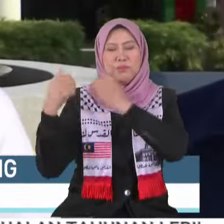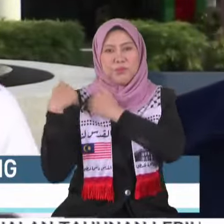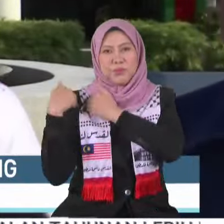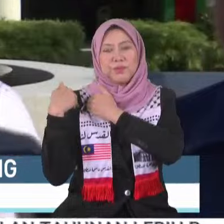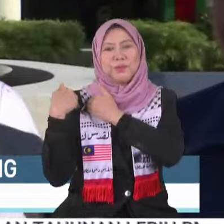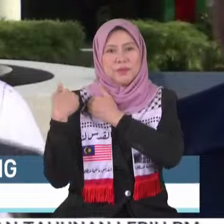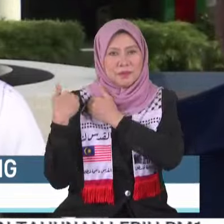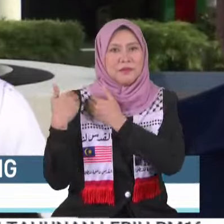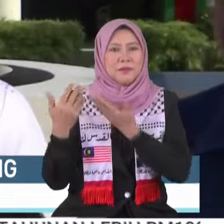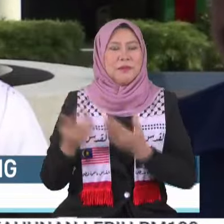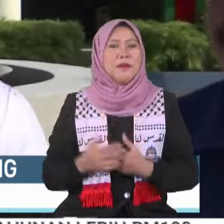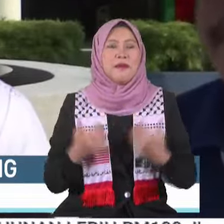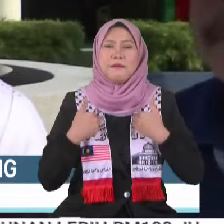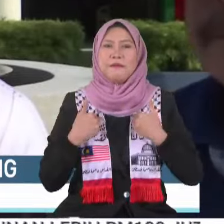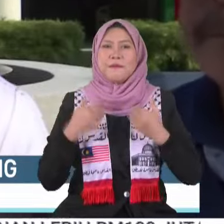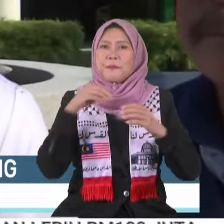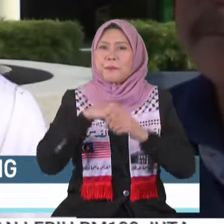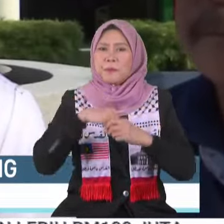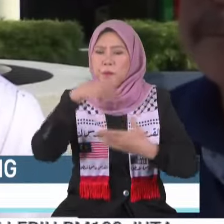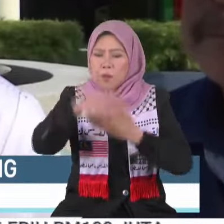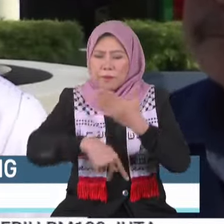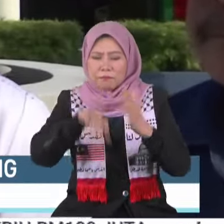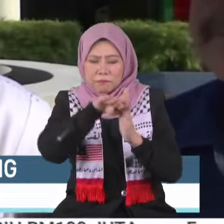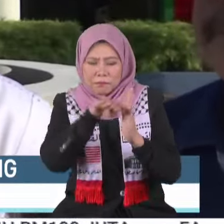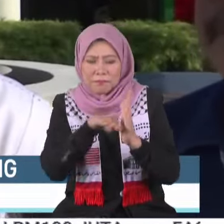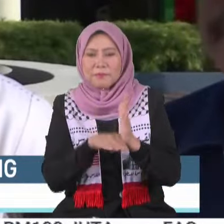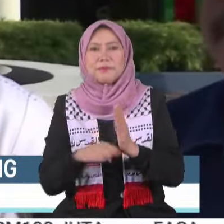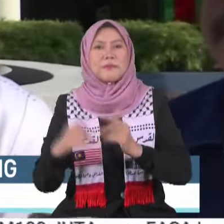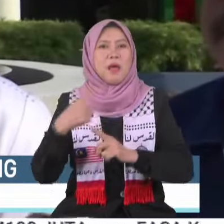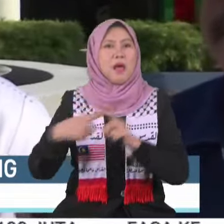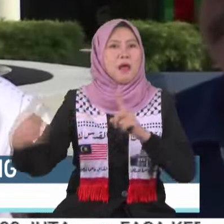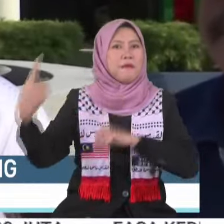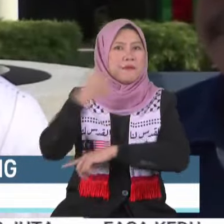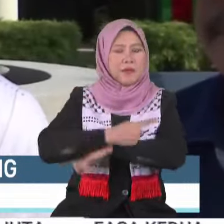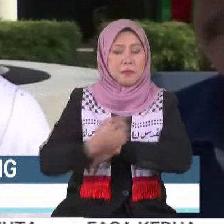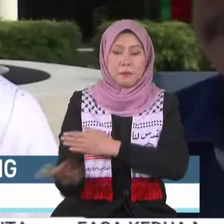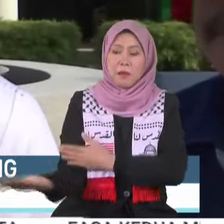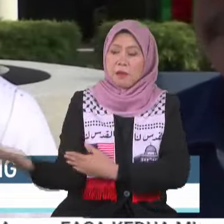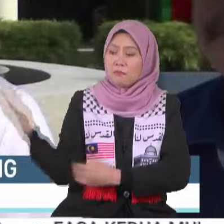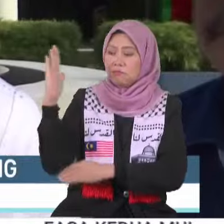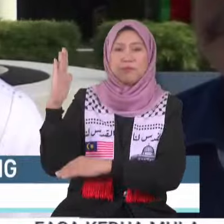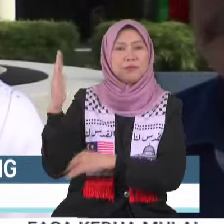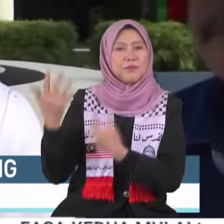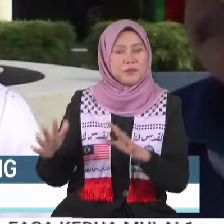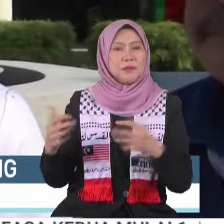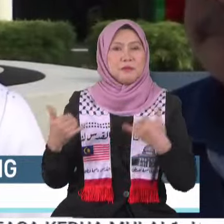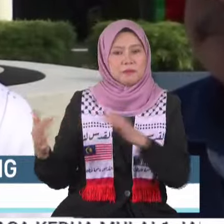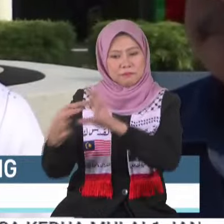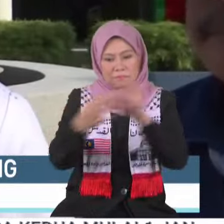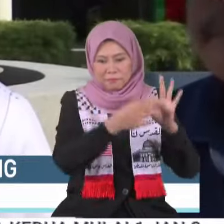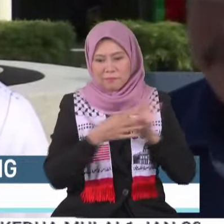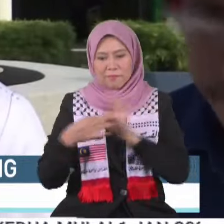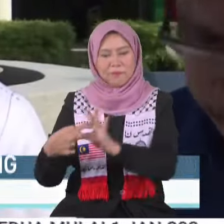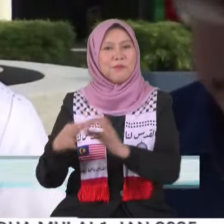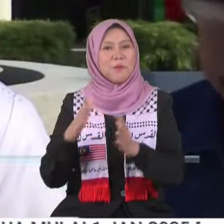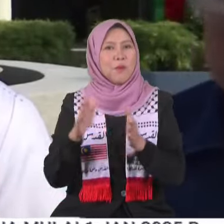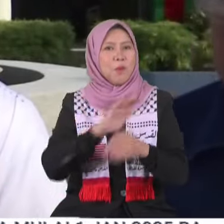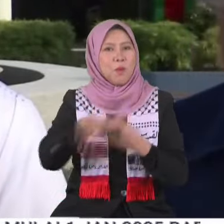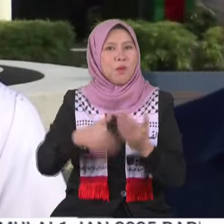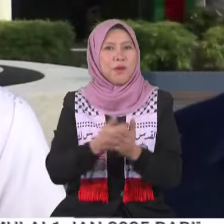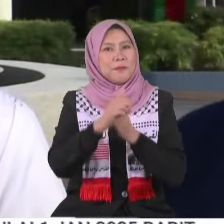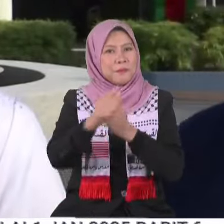Perangan. Ada beberapa pengisian walaupun program ini separuh hari, kita libatkan semua kepimpinan masyarakat dalam negeri dan juga